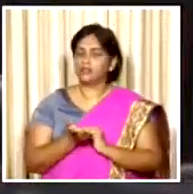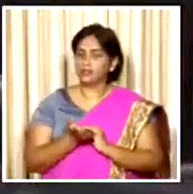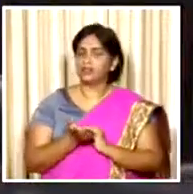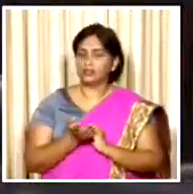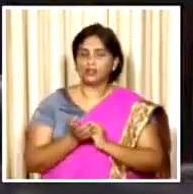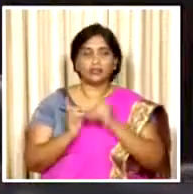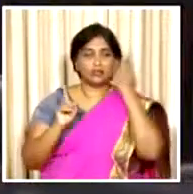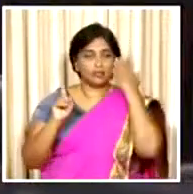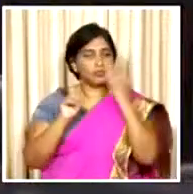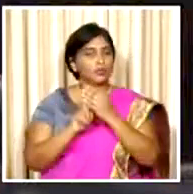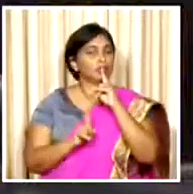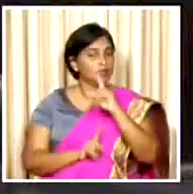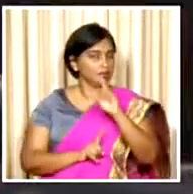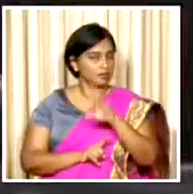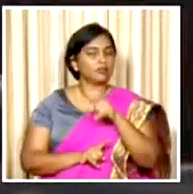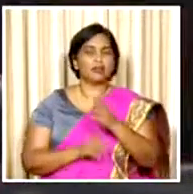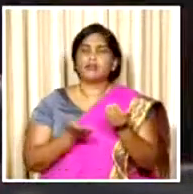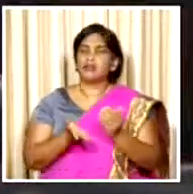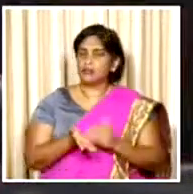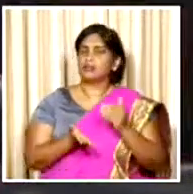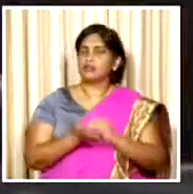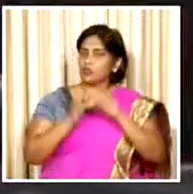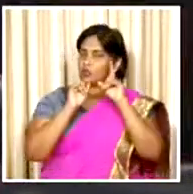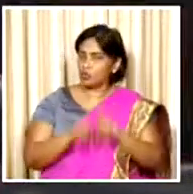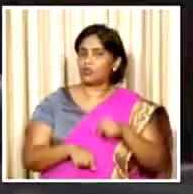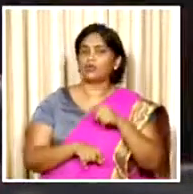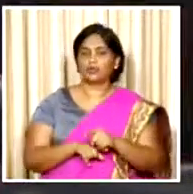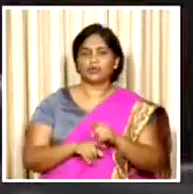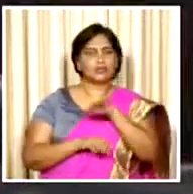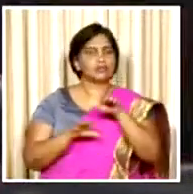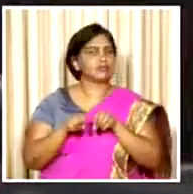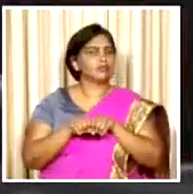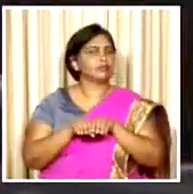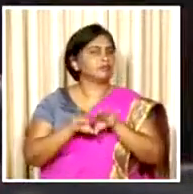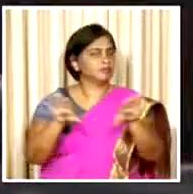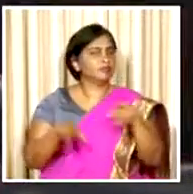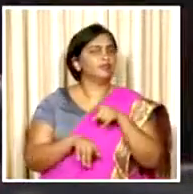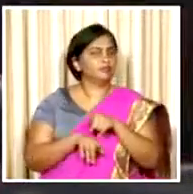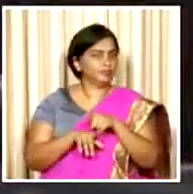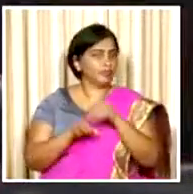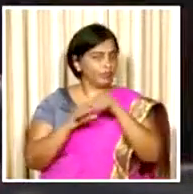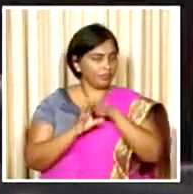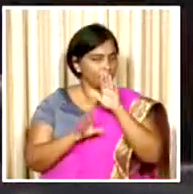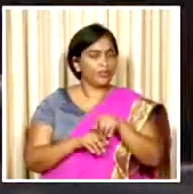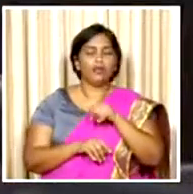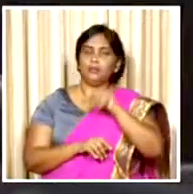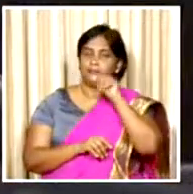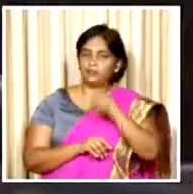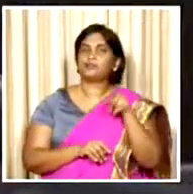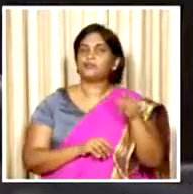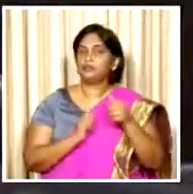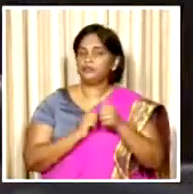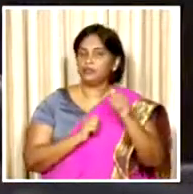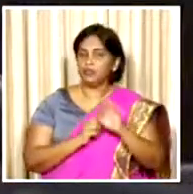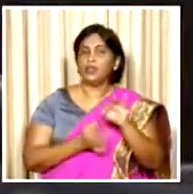නැවත නැවත ගොඩනගන්න හදන එක නැවත නැවත මේ විදියට ඒක සමාජගත කරන්න එක කරන එක තුලින් ඇත්ත වශයෙන්ම